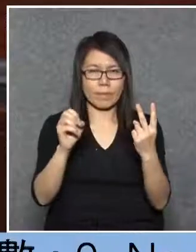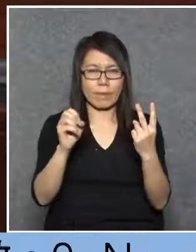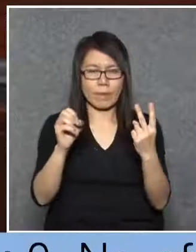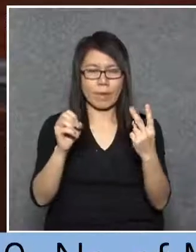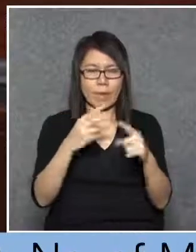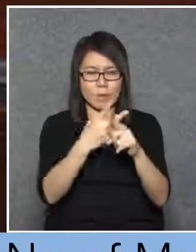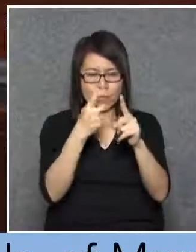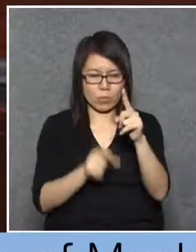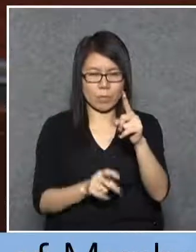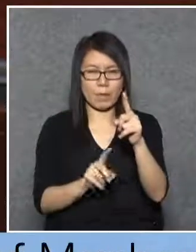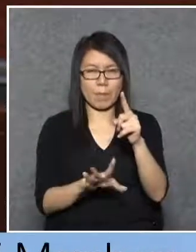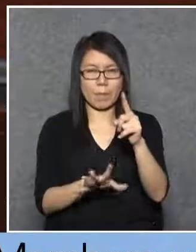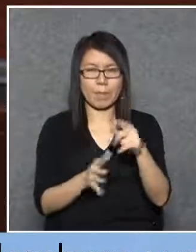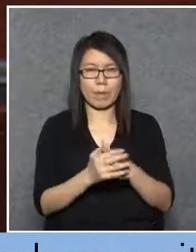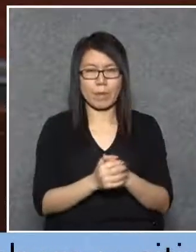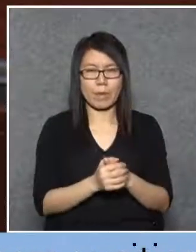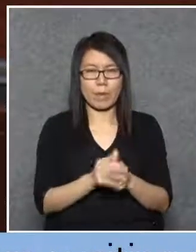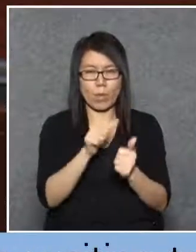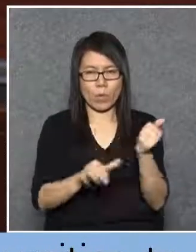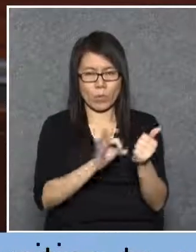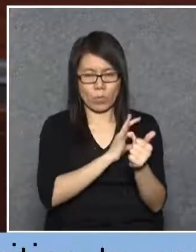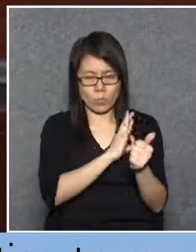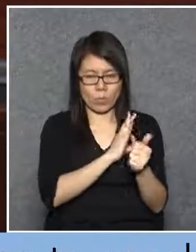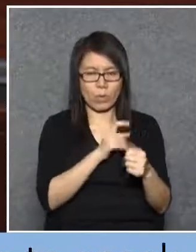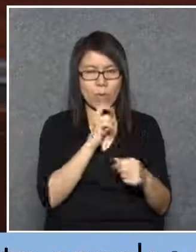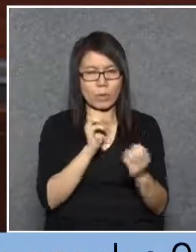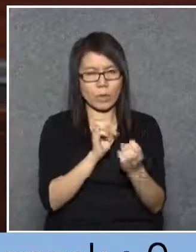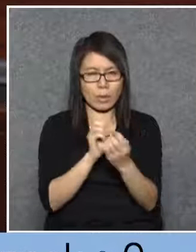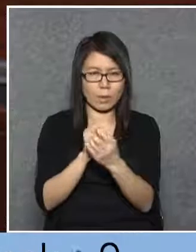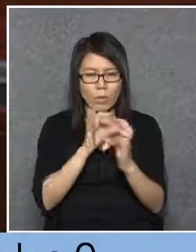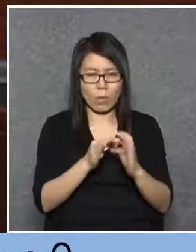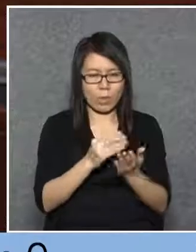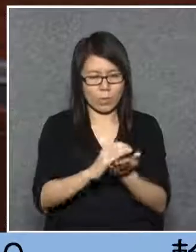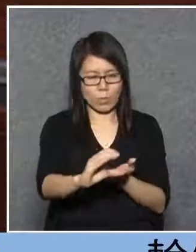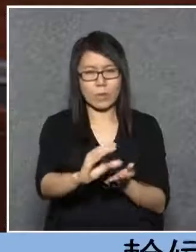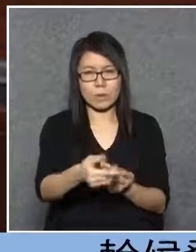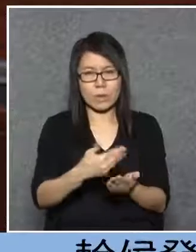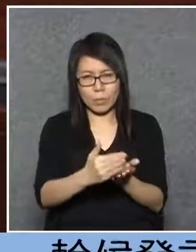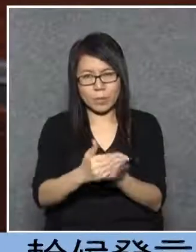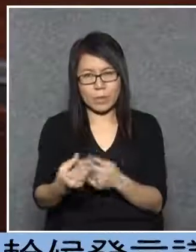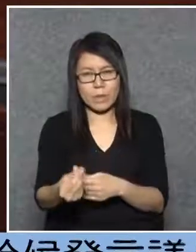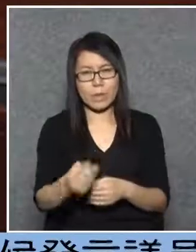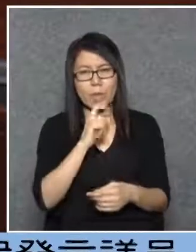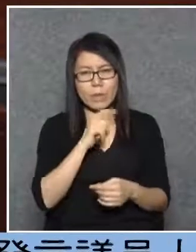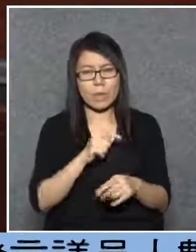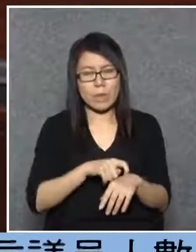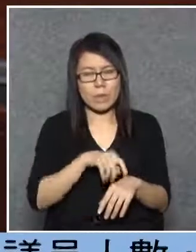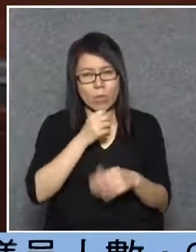日在委員會當時討論這個撥款的時候，我已經提